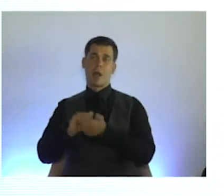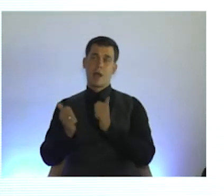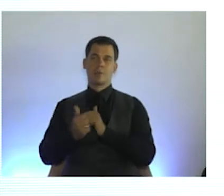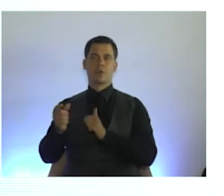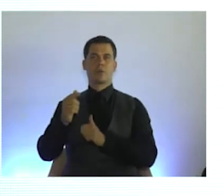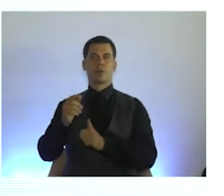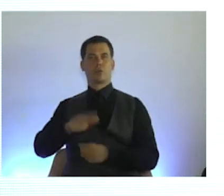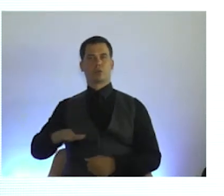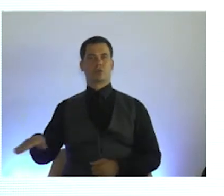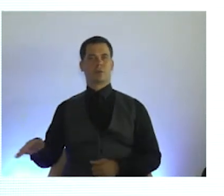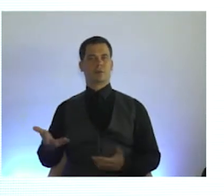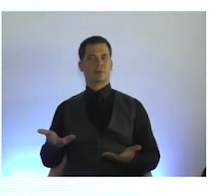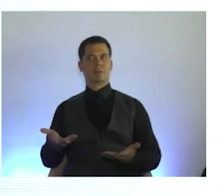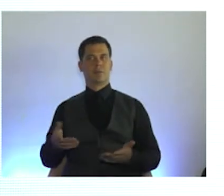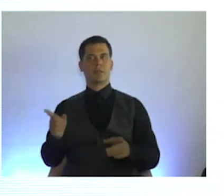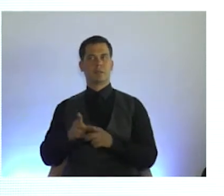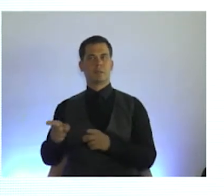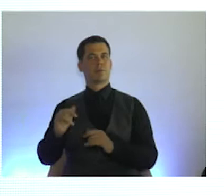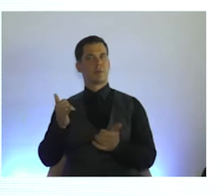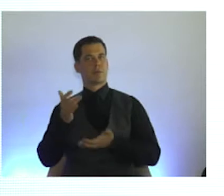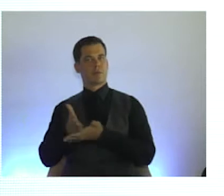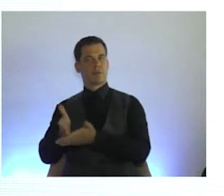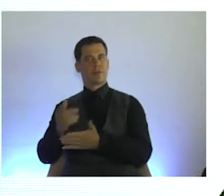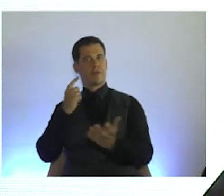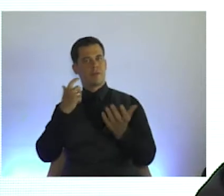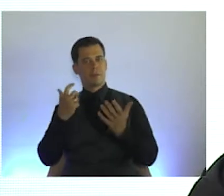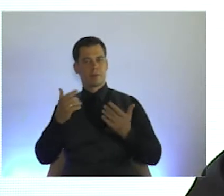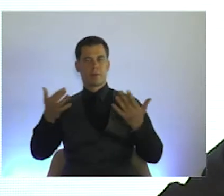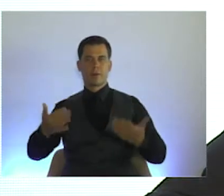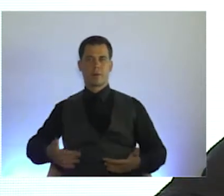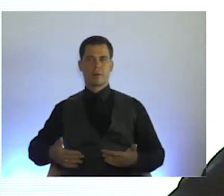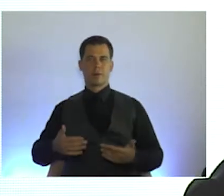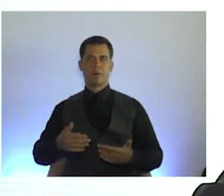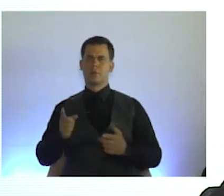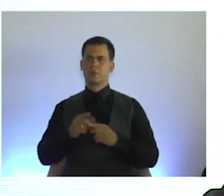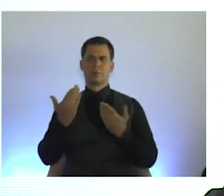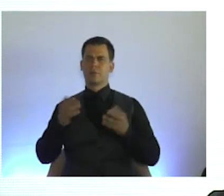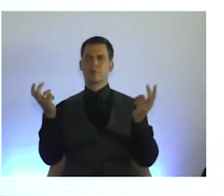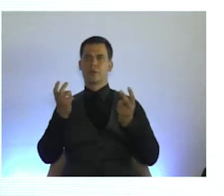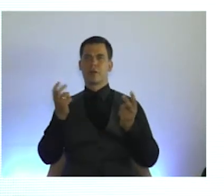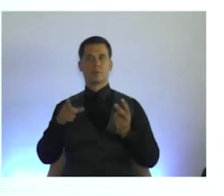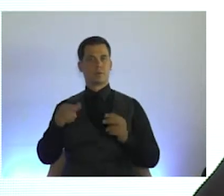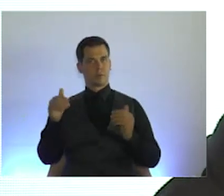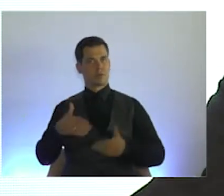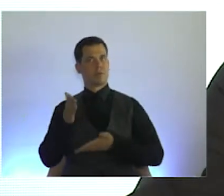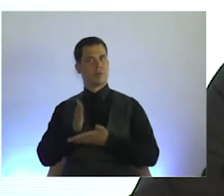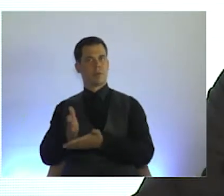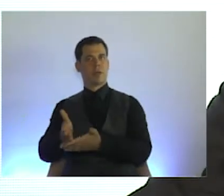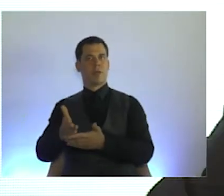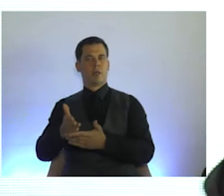ucznia przy pomocy narzędzi informatycznych? Bardzo ciekawa przestrzeń, bardzo ciekawy